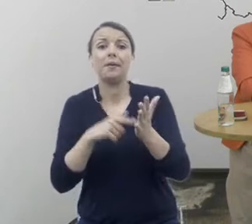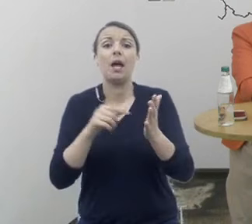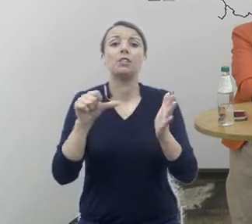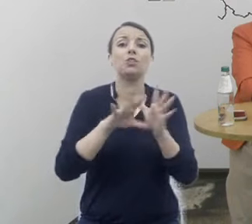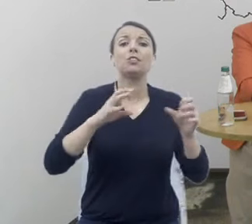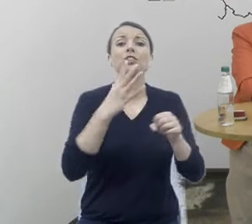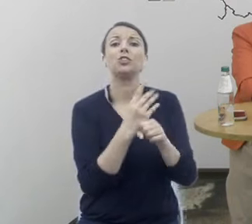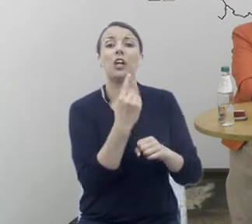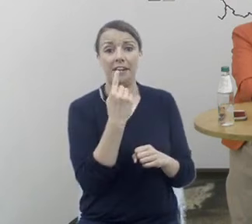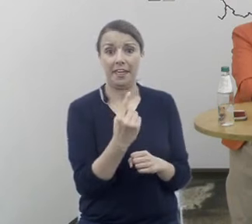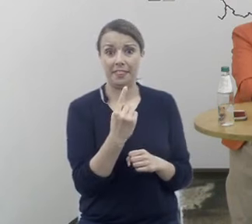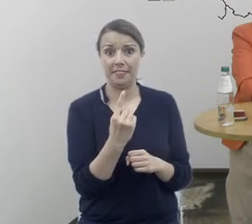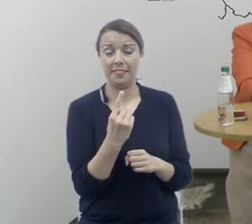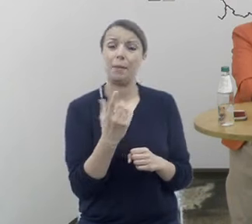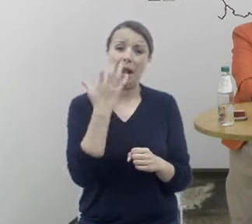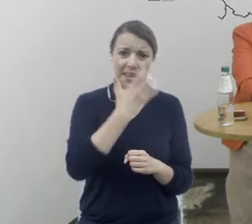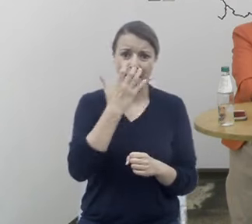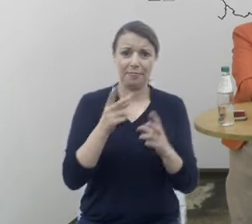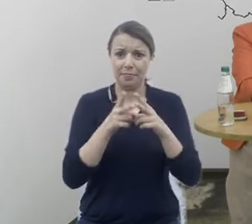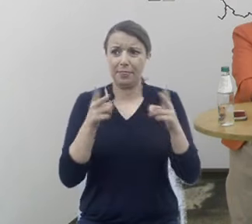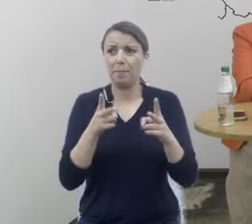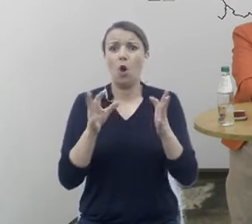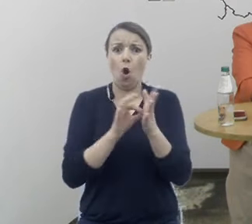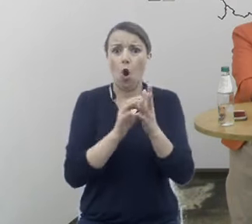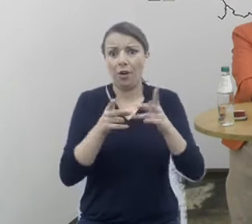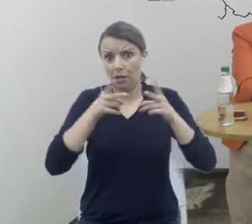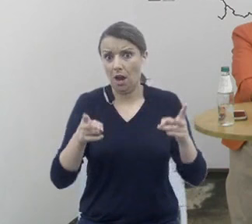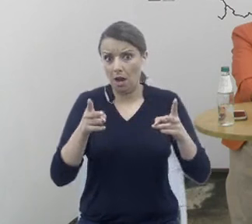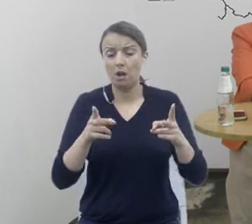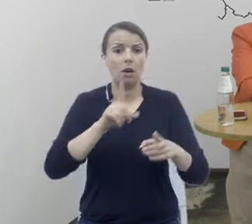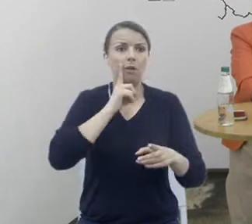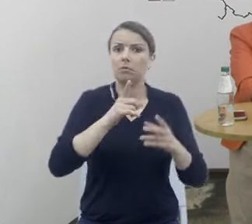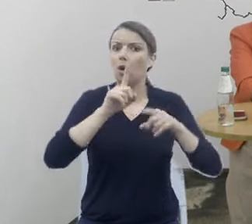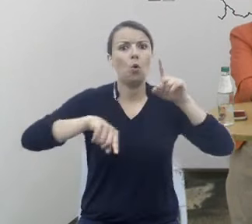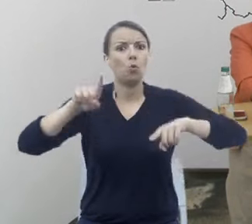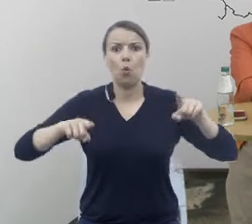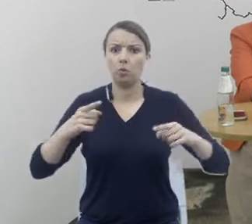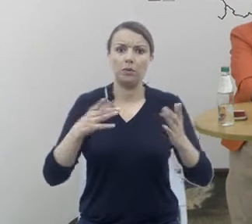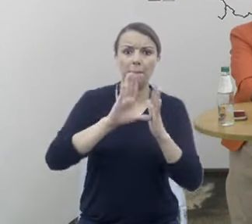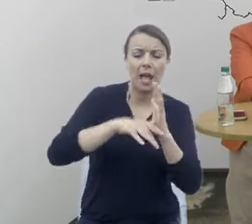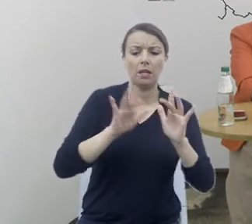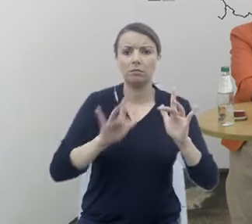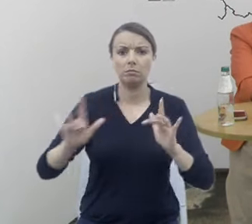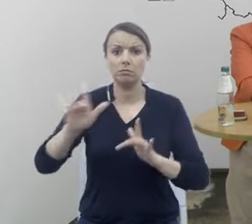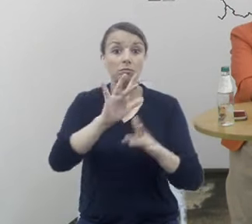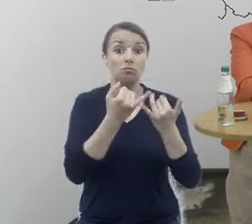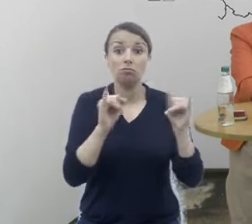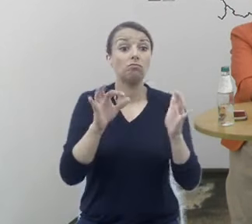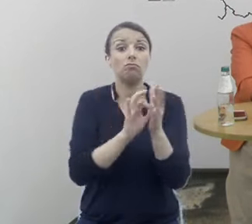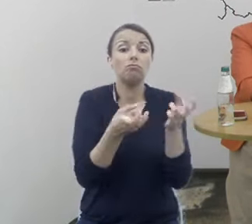1941 roku, to w różnych miejscowościach są powoływane różne